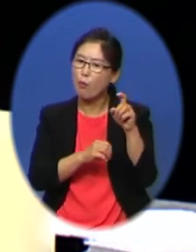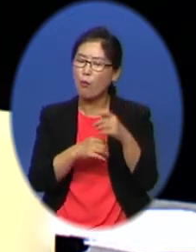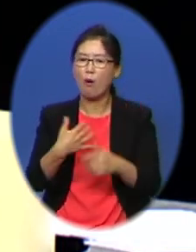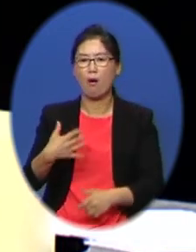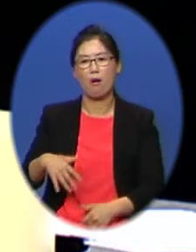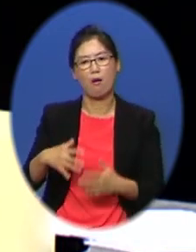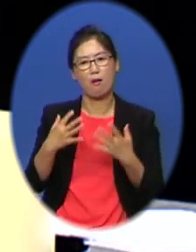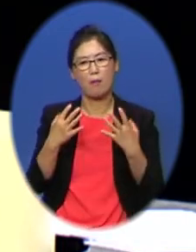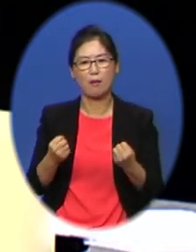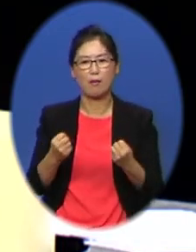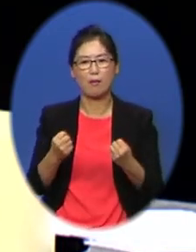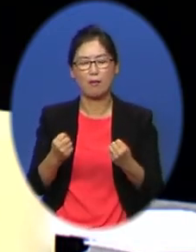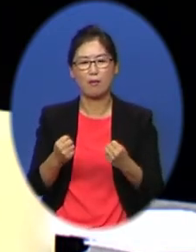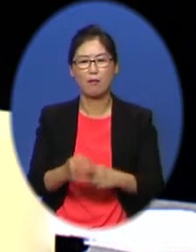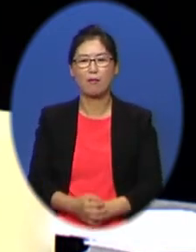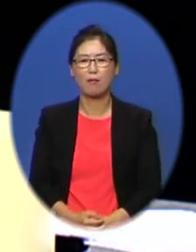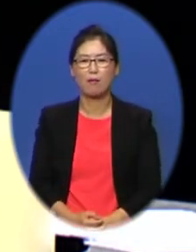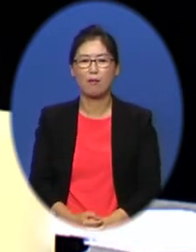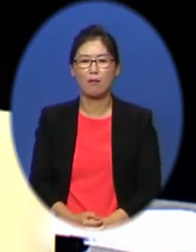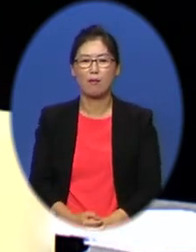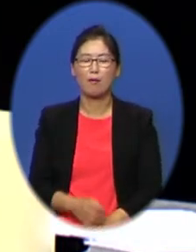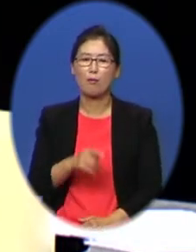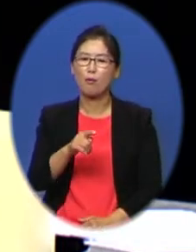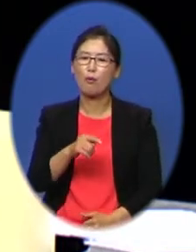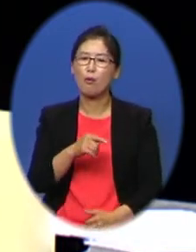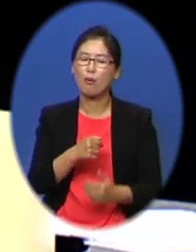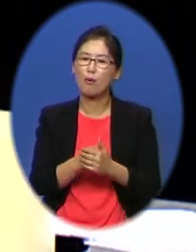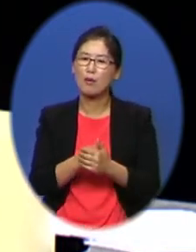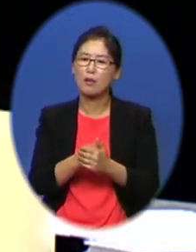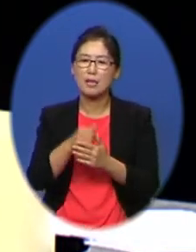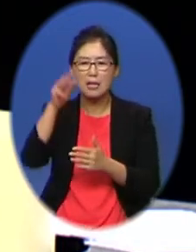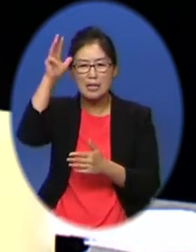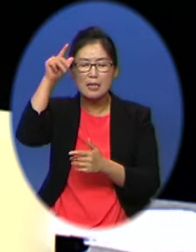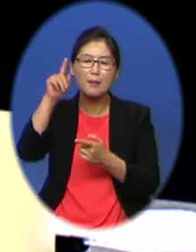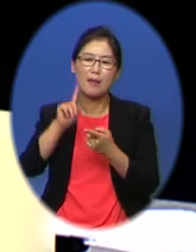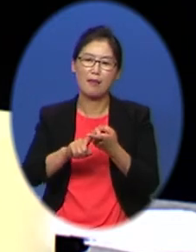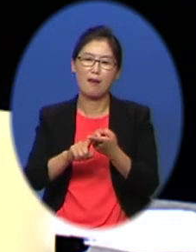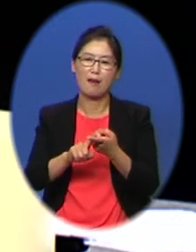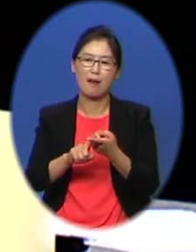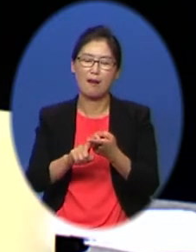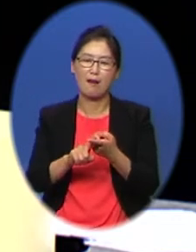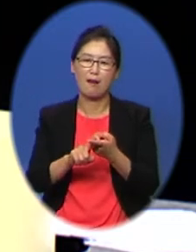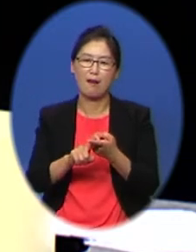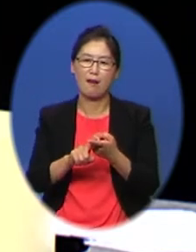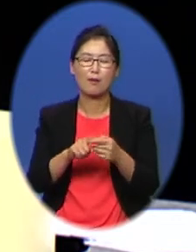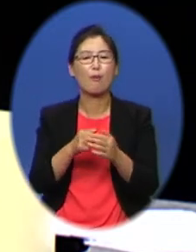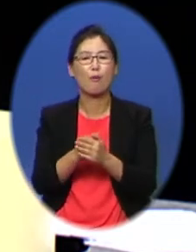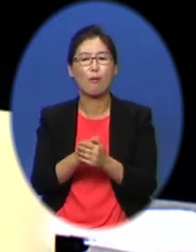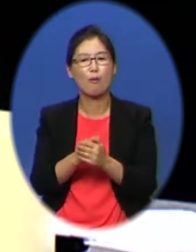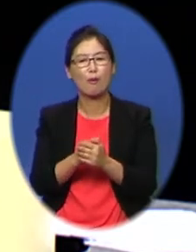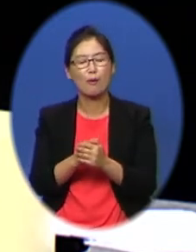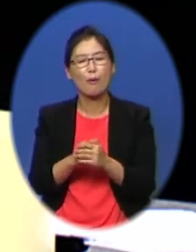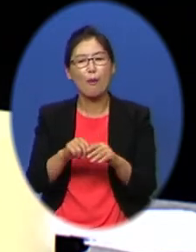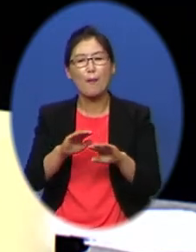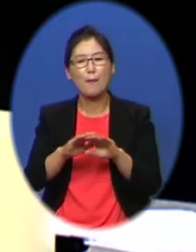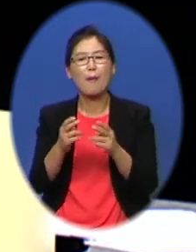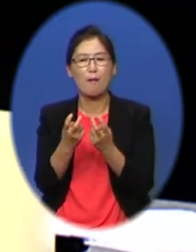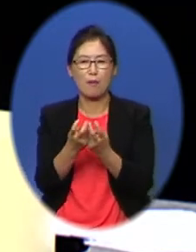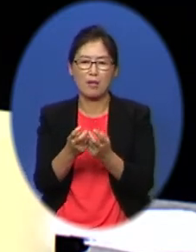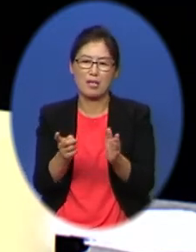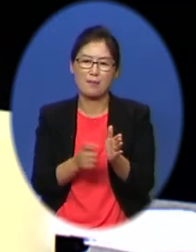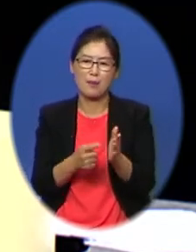예. 자, 그만큼 이 현명한 대책이 시급해 보이는 문제인데요. 자, 이번 사연의